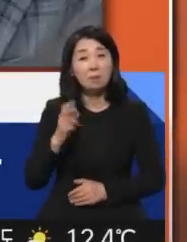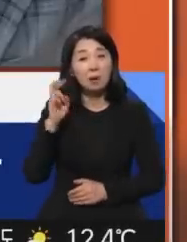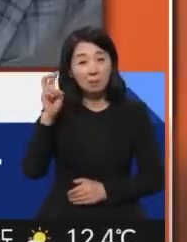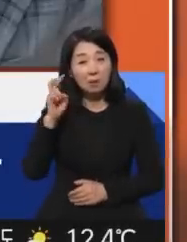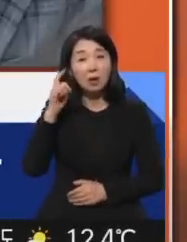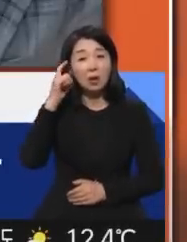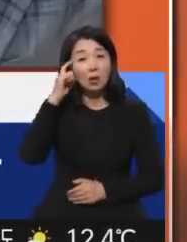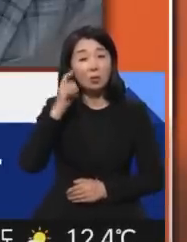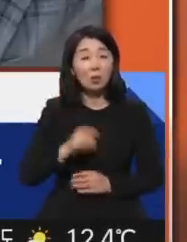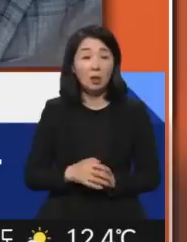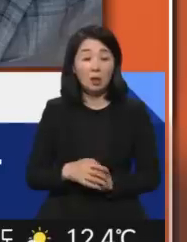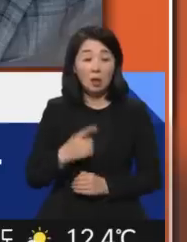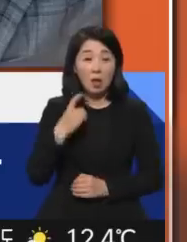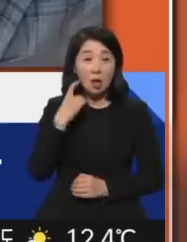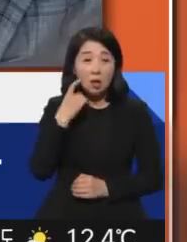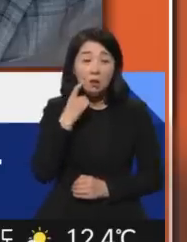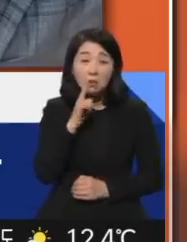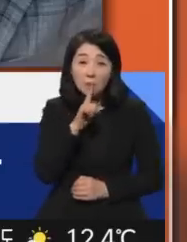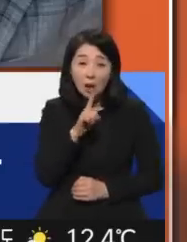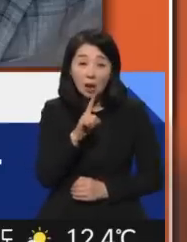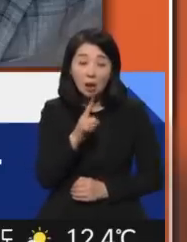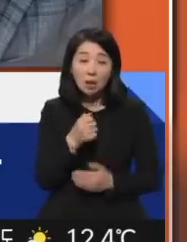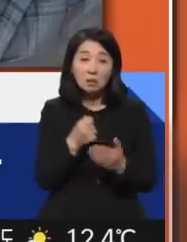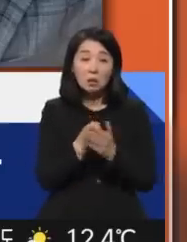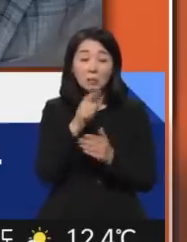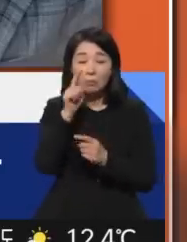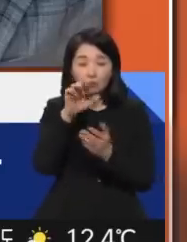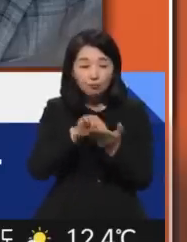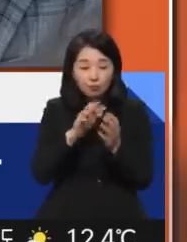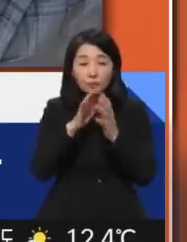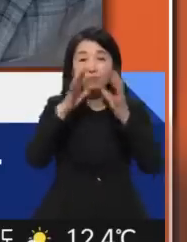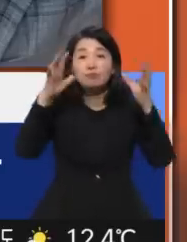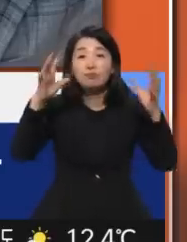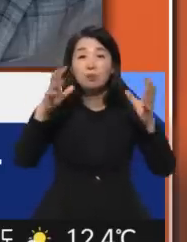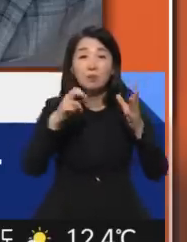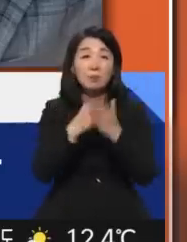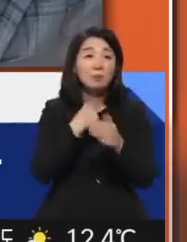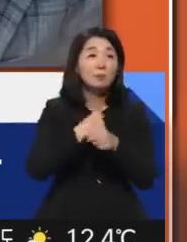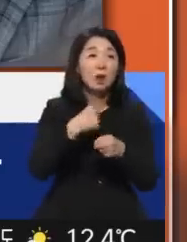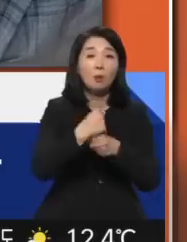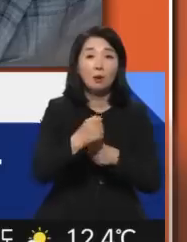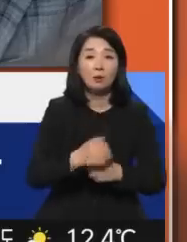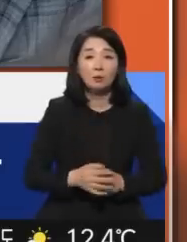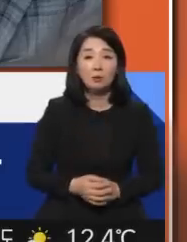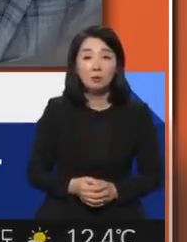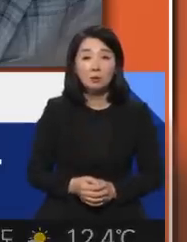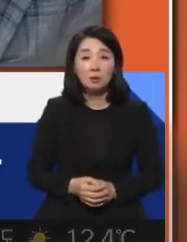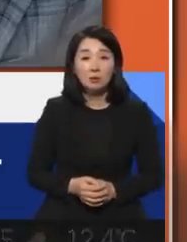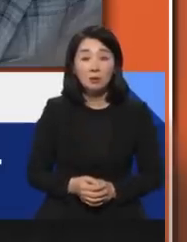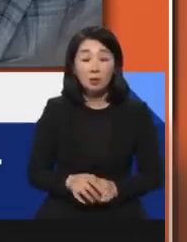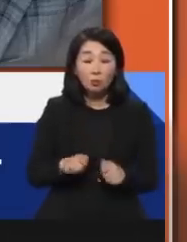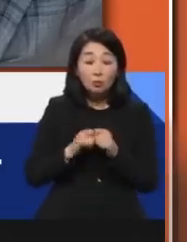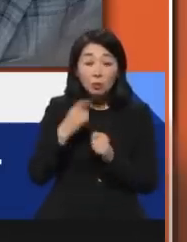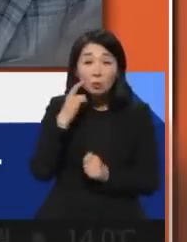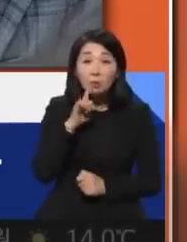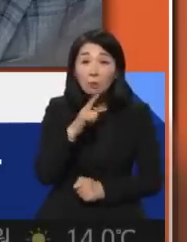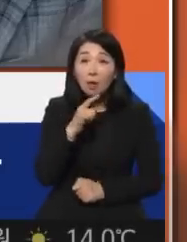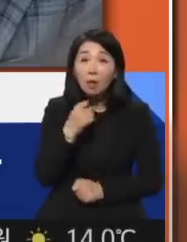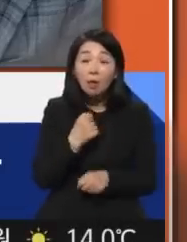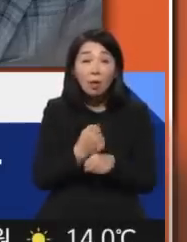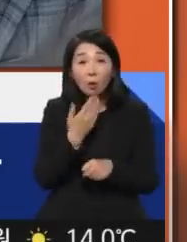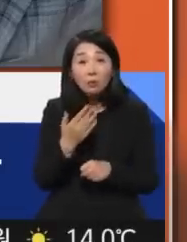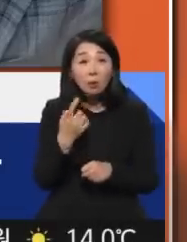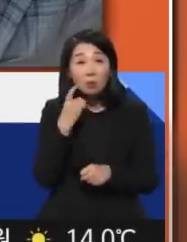자기 거짓말 때문에 일이 막 일파만파로 커지니까 어찌할 바 몰라서. 아니, 어떻게 이렇게 구체적인 거짓말을 해요? 너무